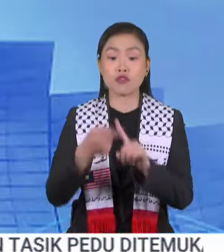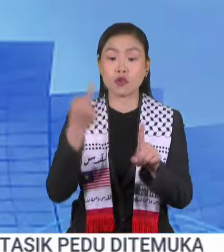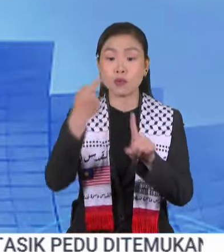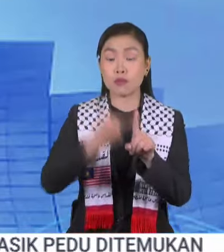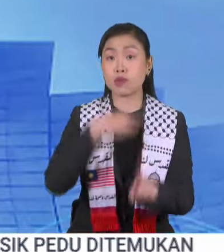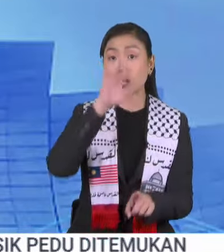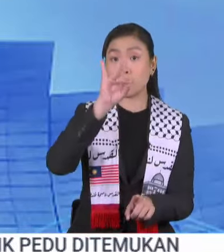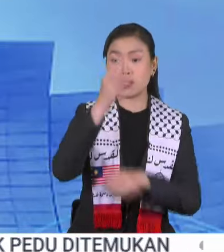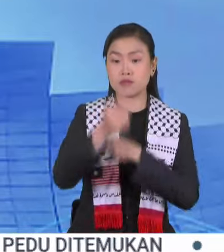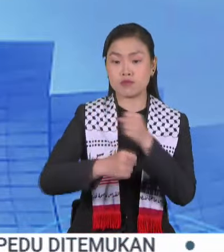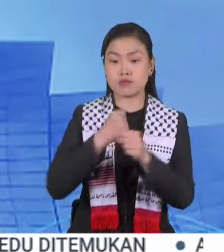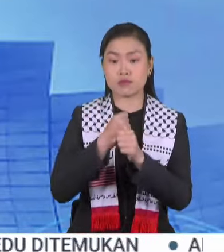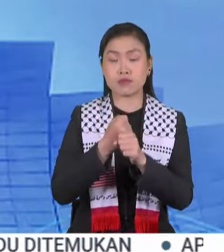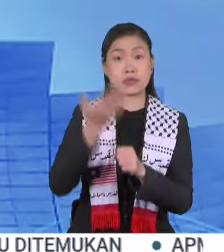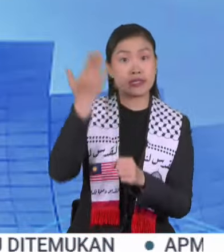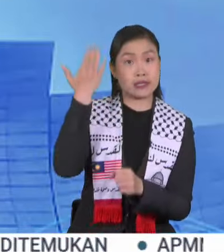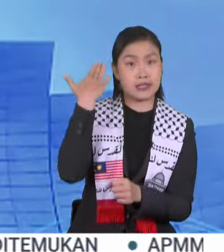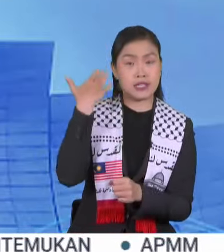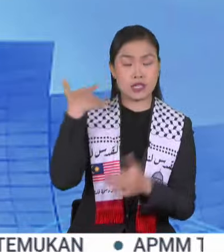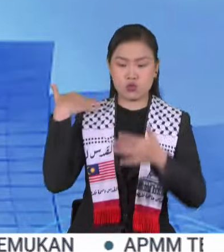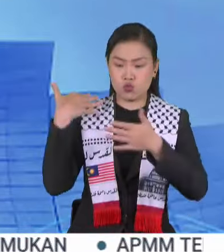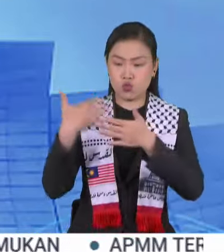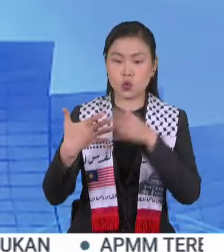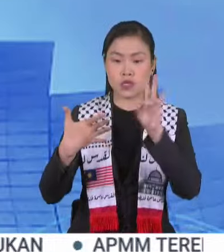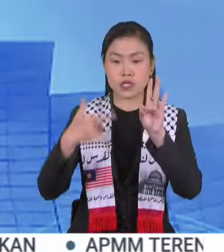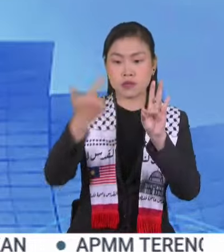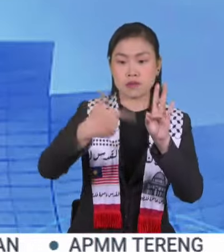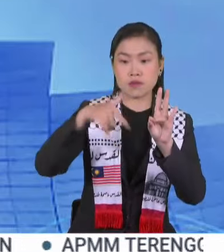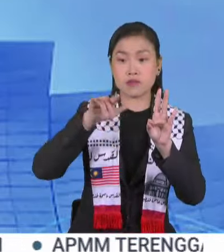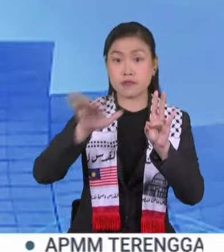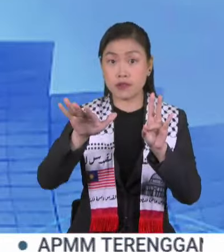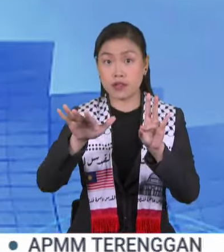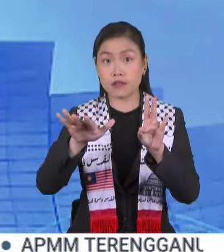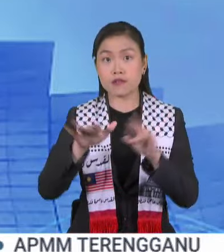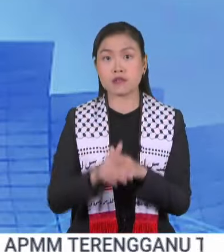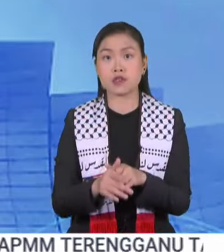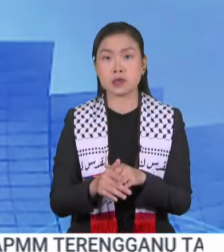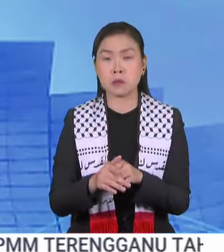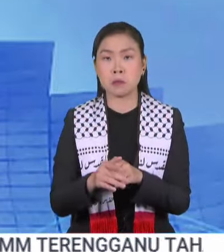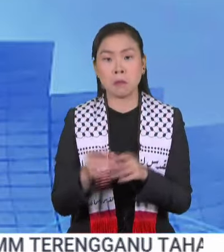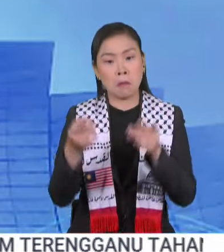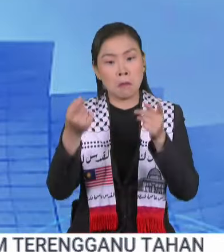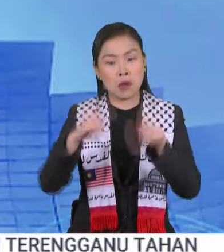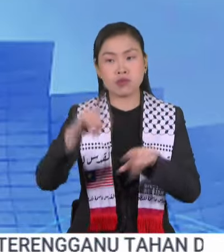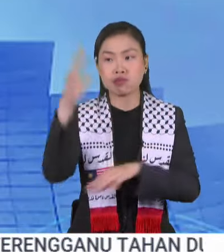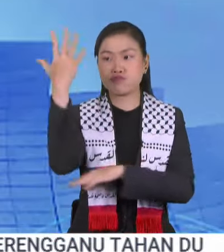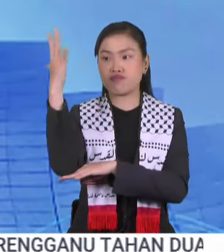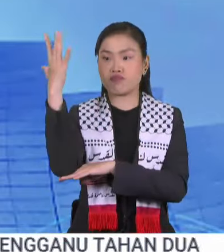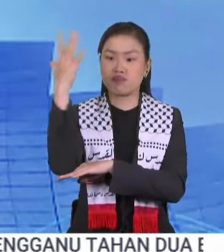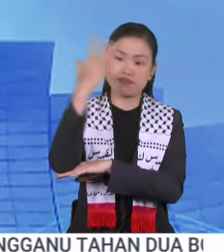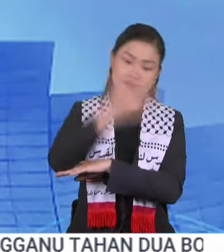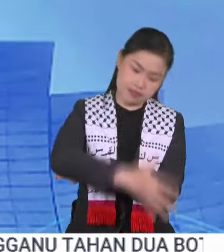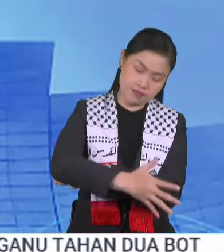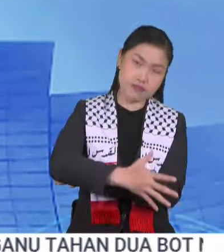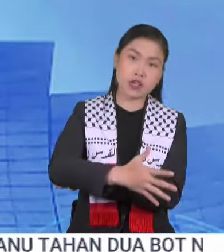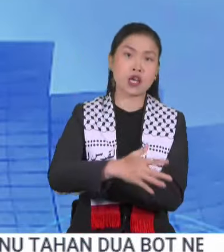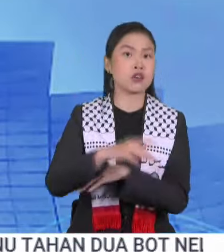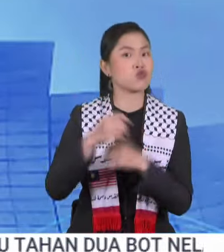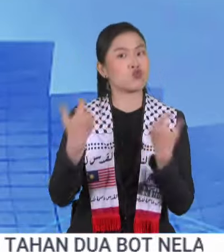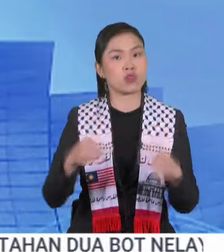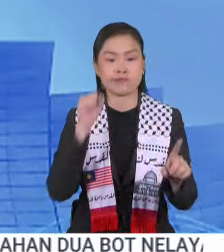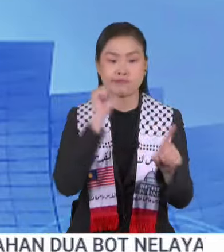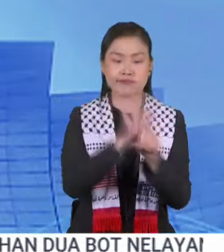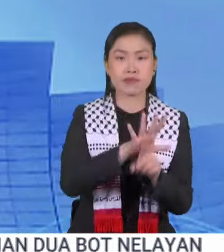Sejak Ogos 2023 hingga 7 Mei lalu, insiden pokok tumbang di seluruh negara telah